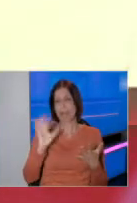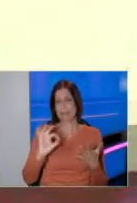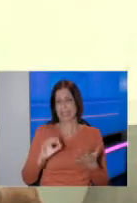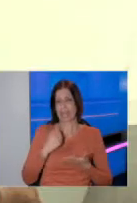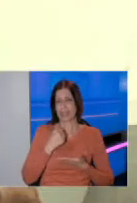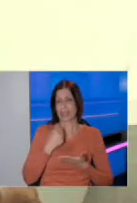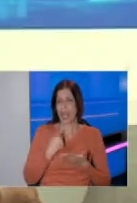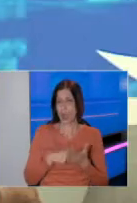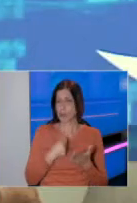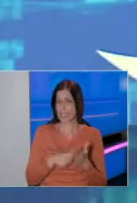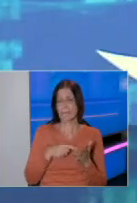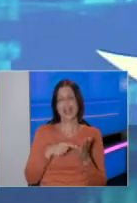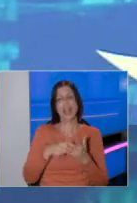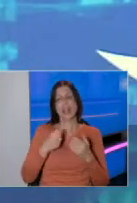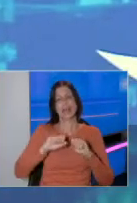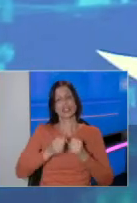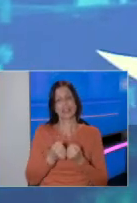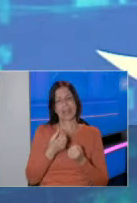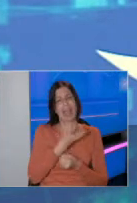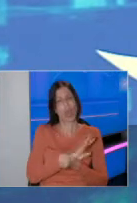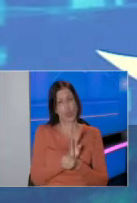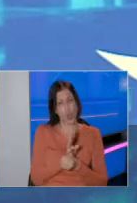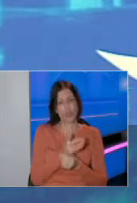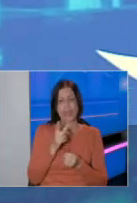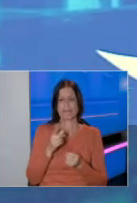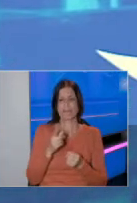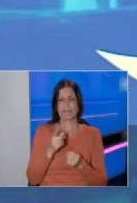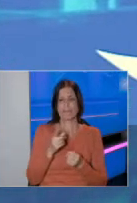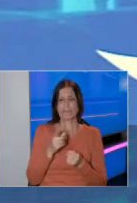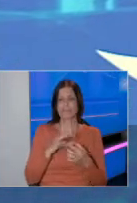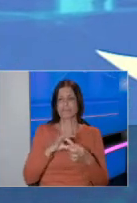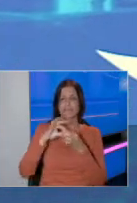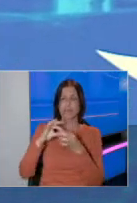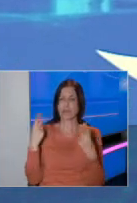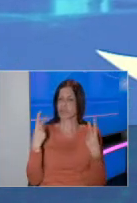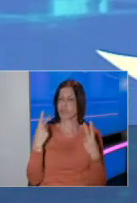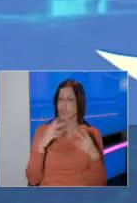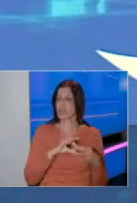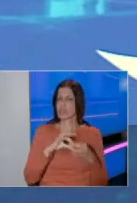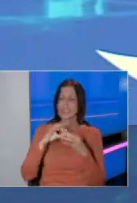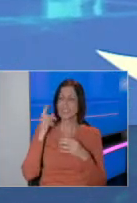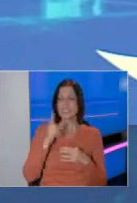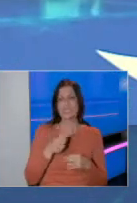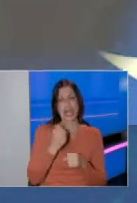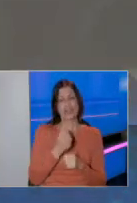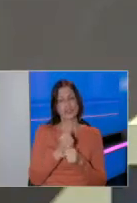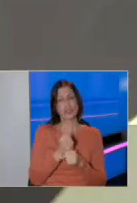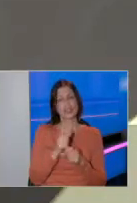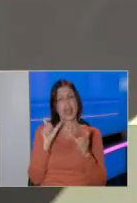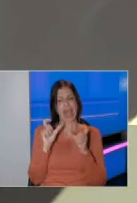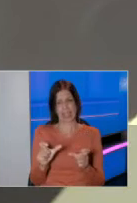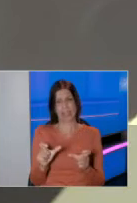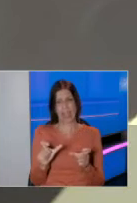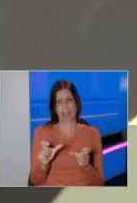האוצר באמת בשל משבר הקורונה והקפיצות המשמעותיות במדד, נאלץ לייצר לעצמו איזשהו מנגנון הגנה שאני מבין